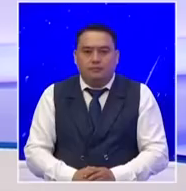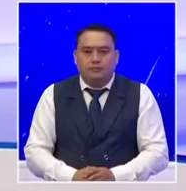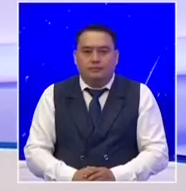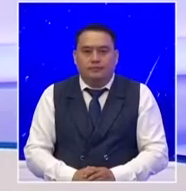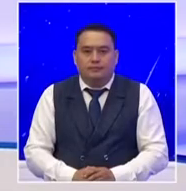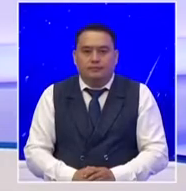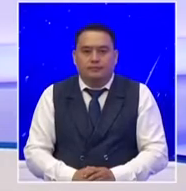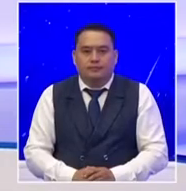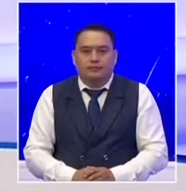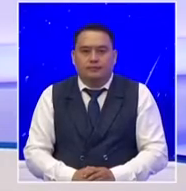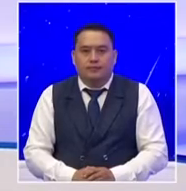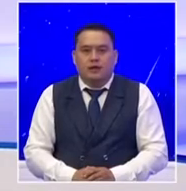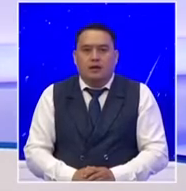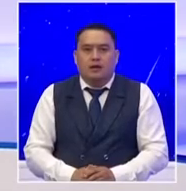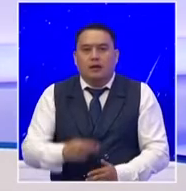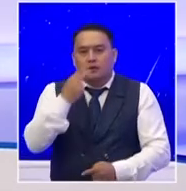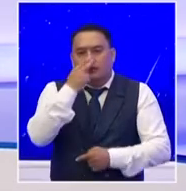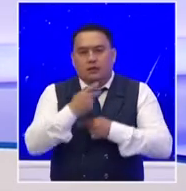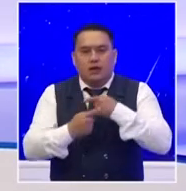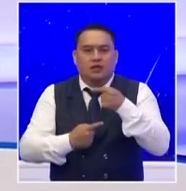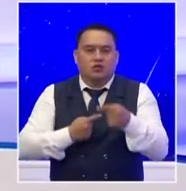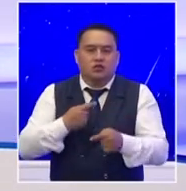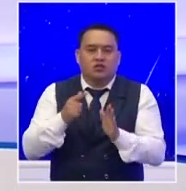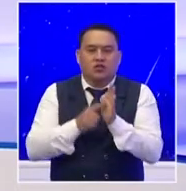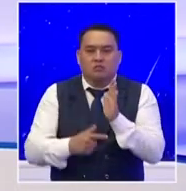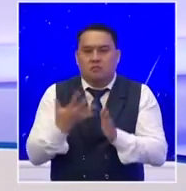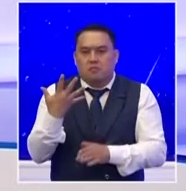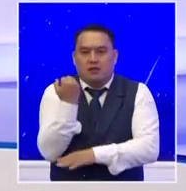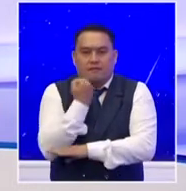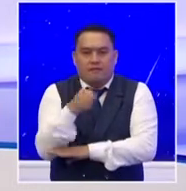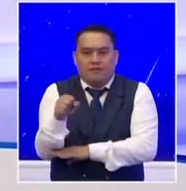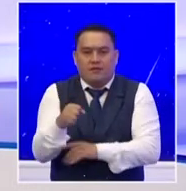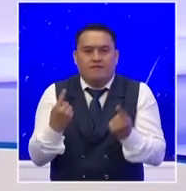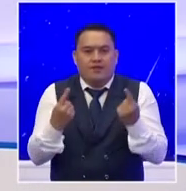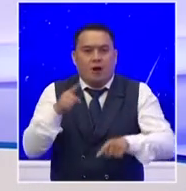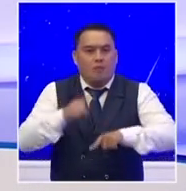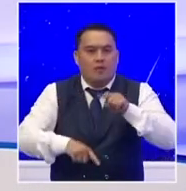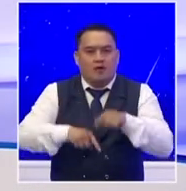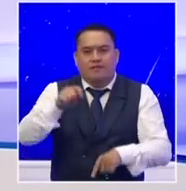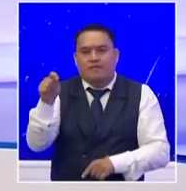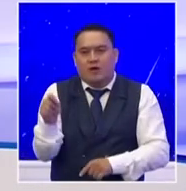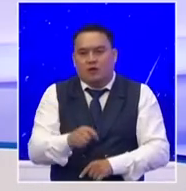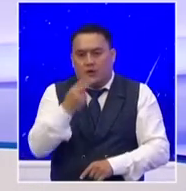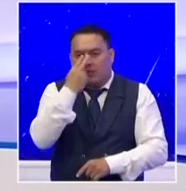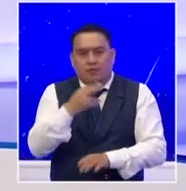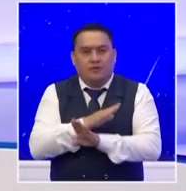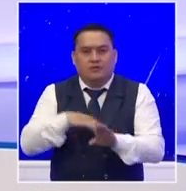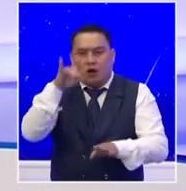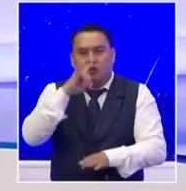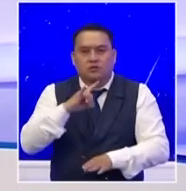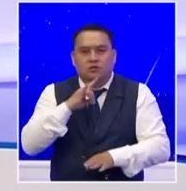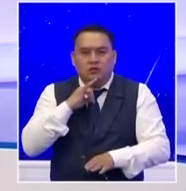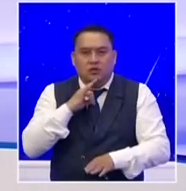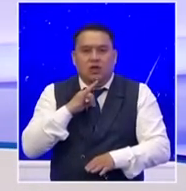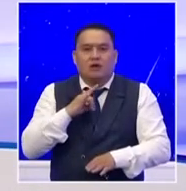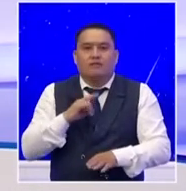В назидание потомкам традиционное празднование 75-й годовщины со дня Великой Победы пройдет в непривычном для многих казахстанцев